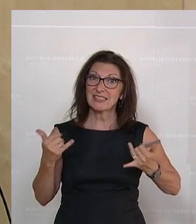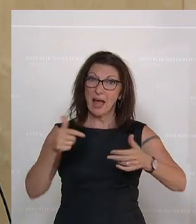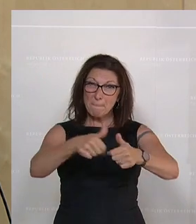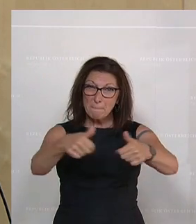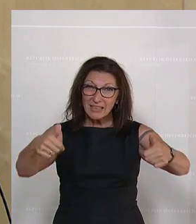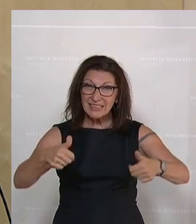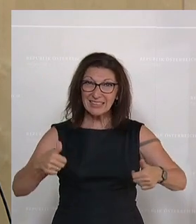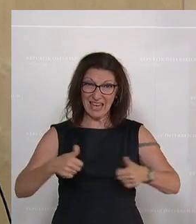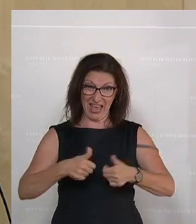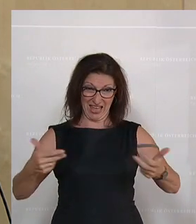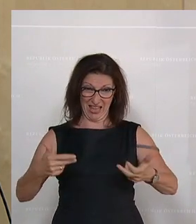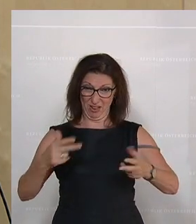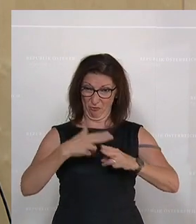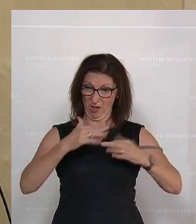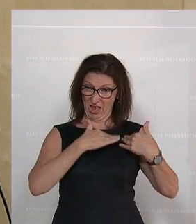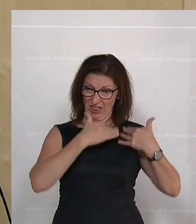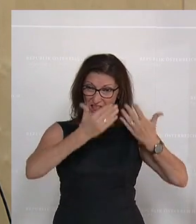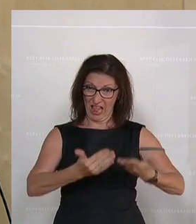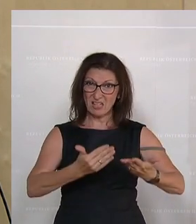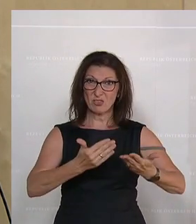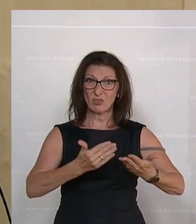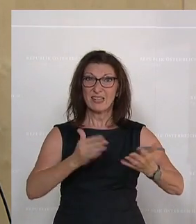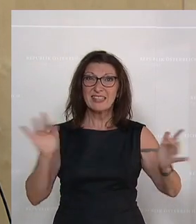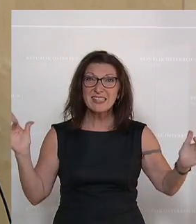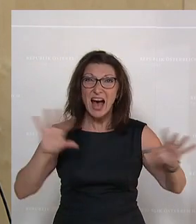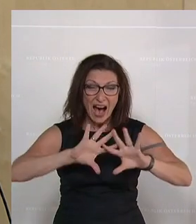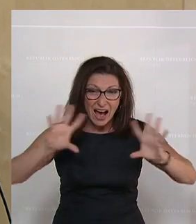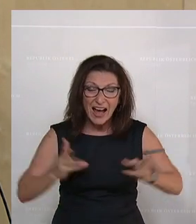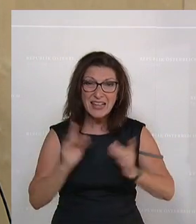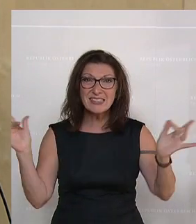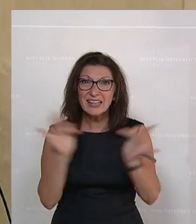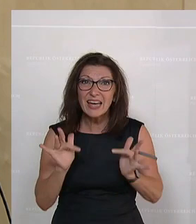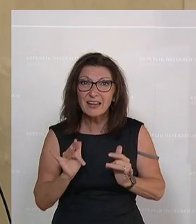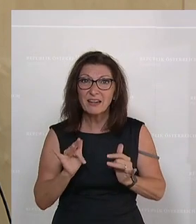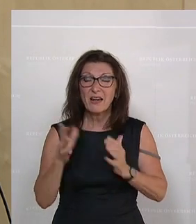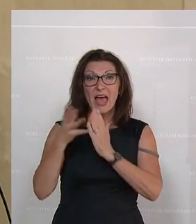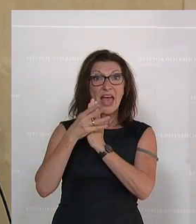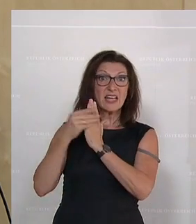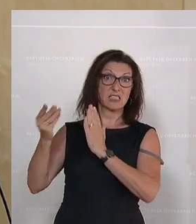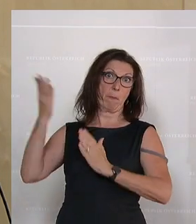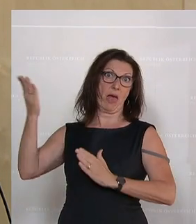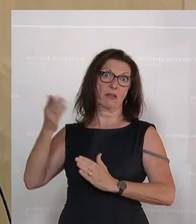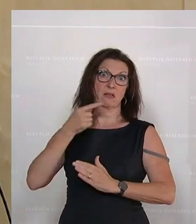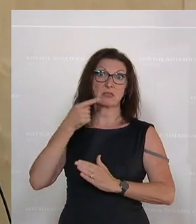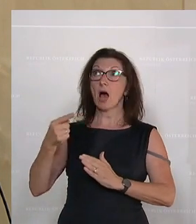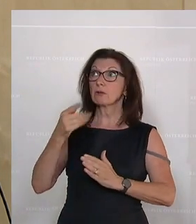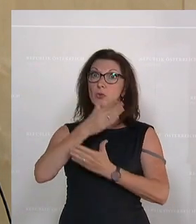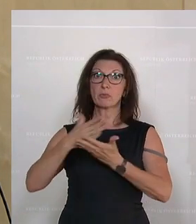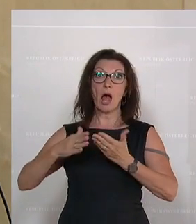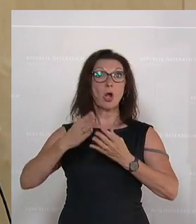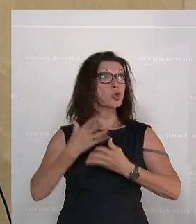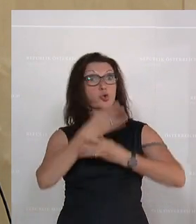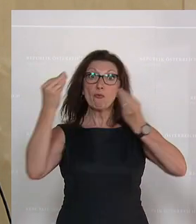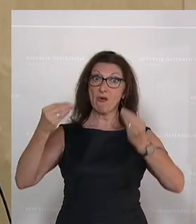zur entlastung stimme muss das auch von experten tendenziell sogar als über als zuviel gewertet wird